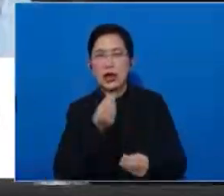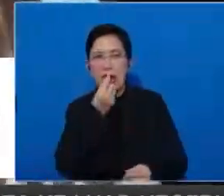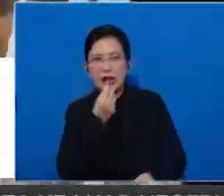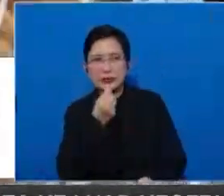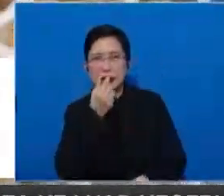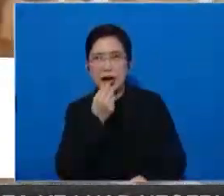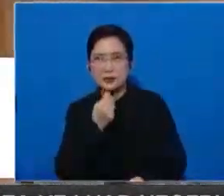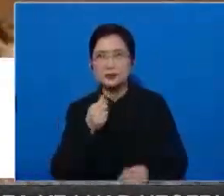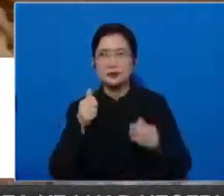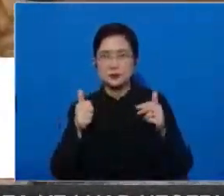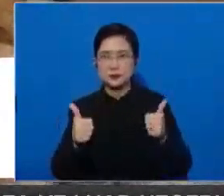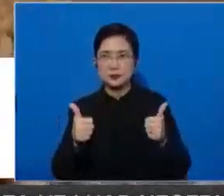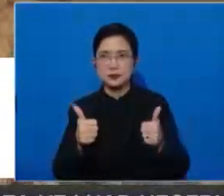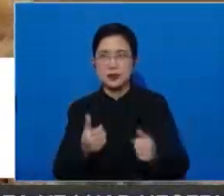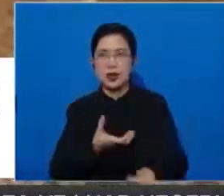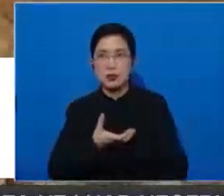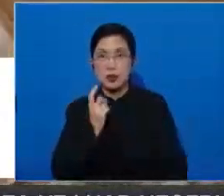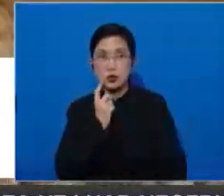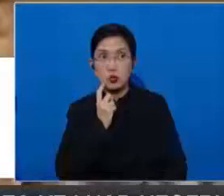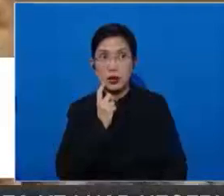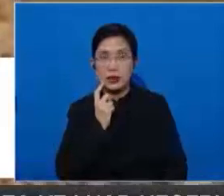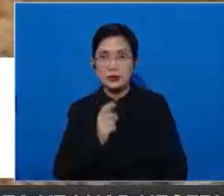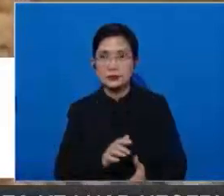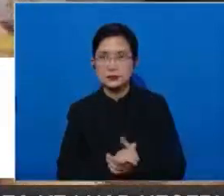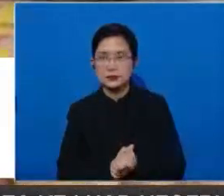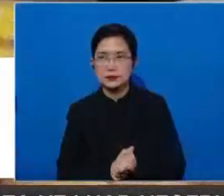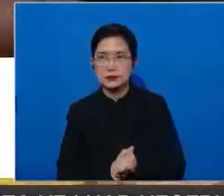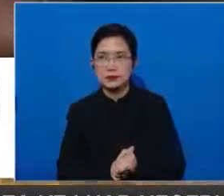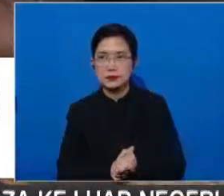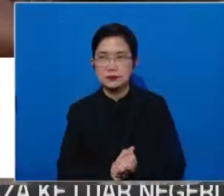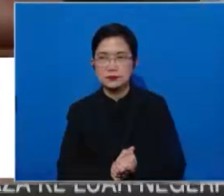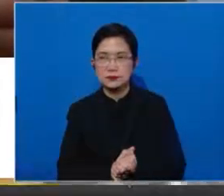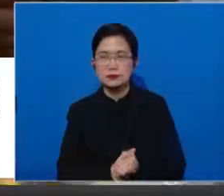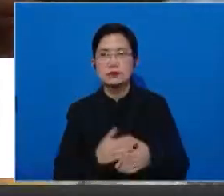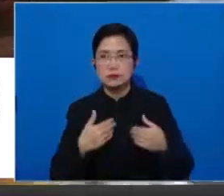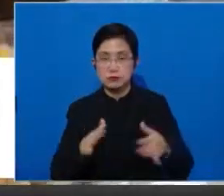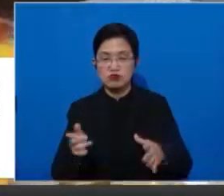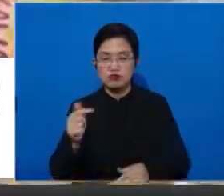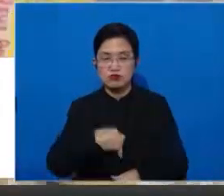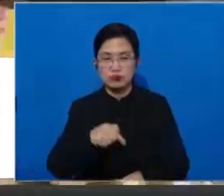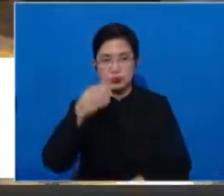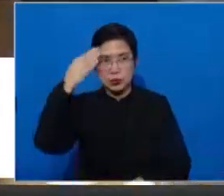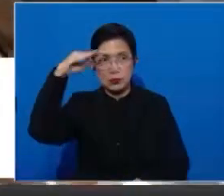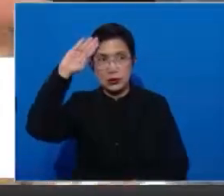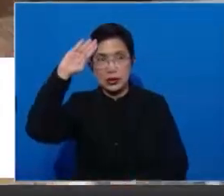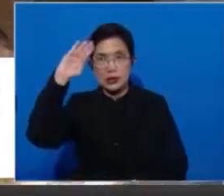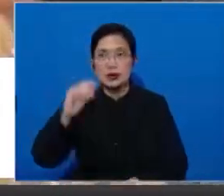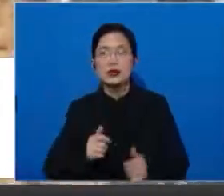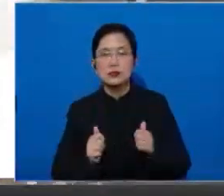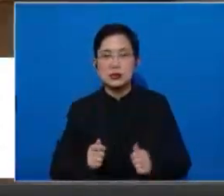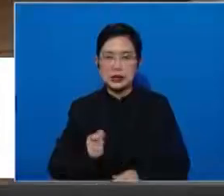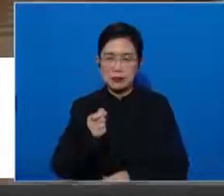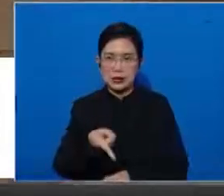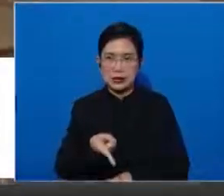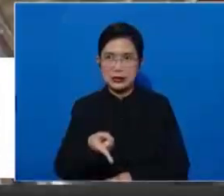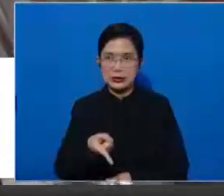menggiurkan. Ada yang mau coba buat? Atau kalau tidak mau repot dan tengah mampir ke kota Blitar, bisa nih membeli kudapan-kudapan ini